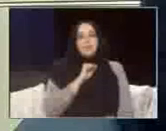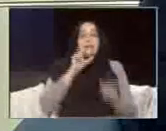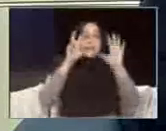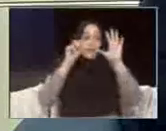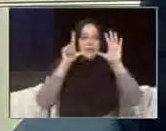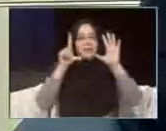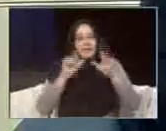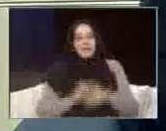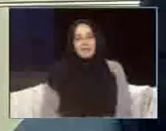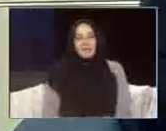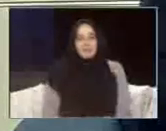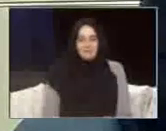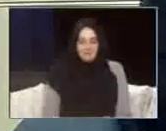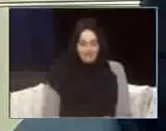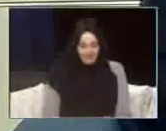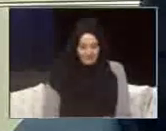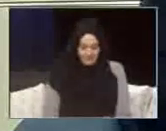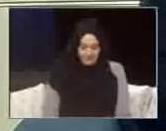021 37 42 87.